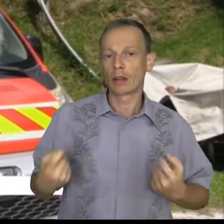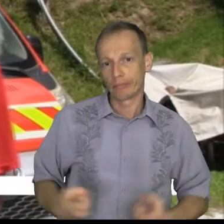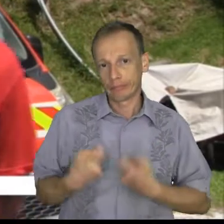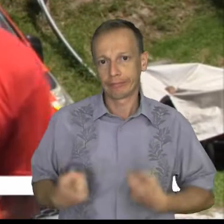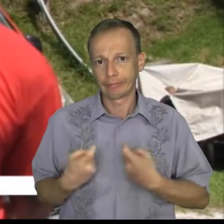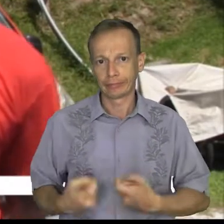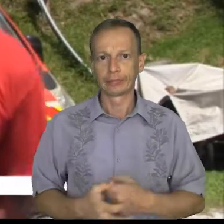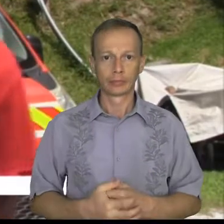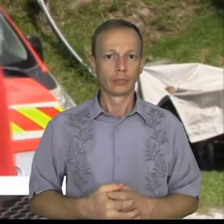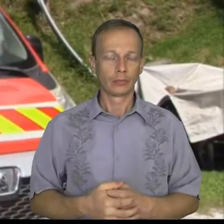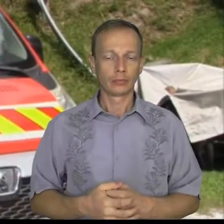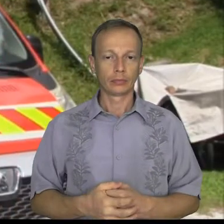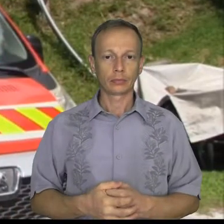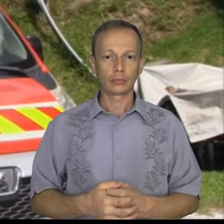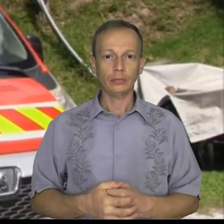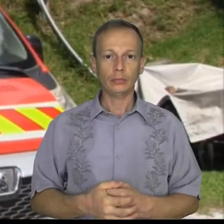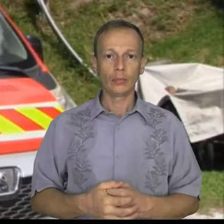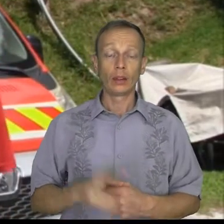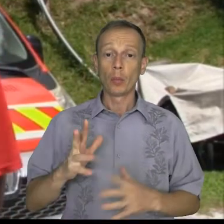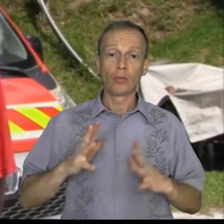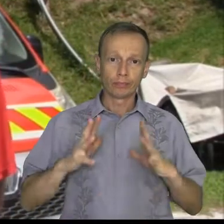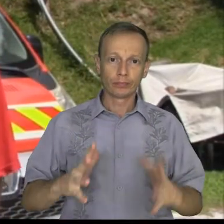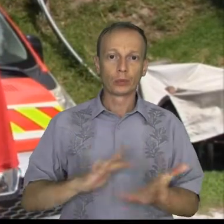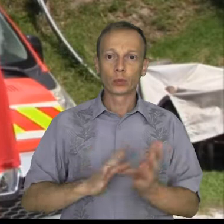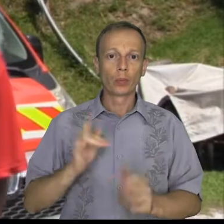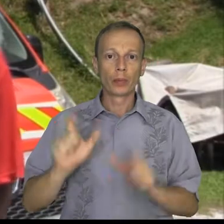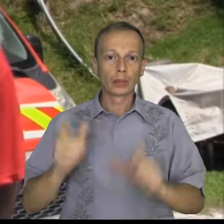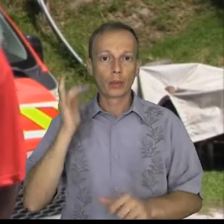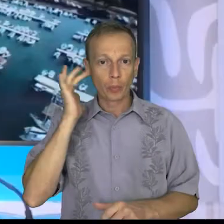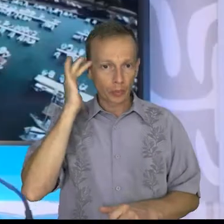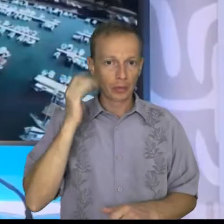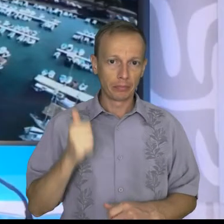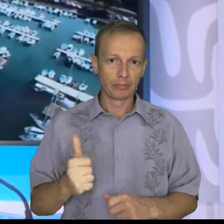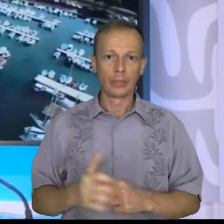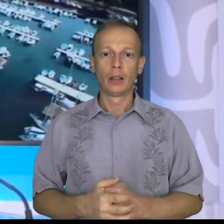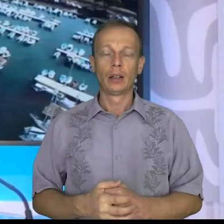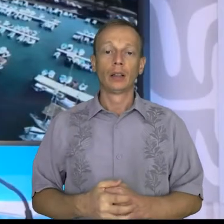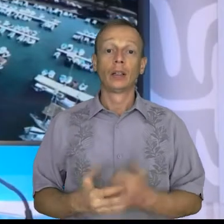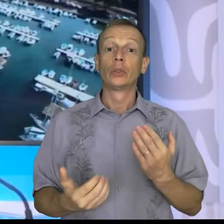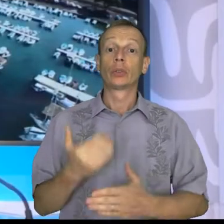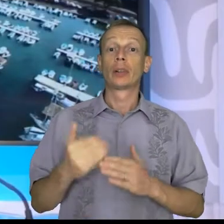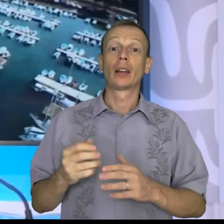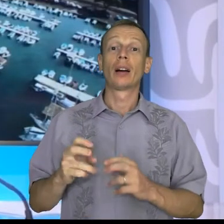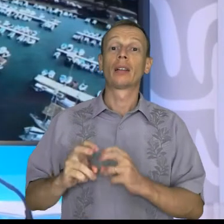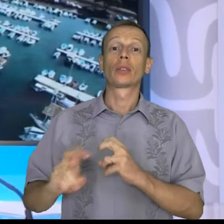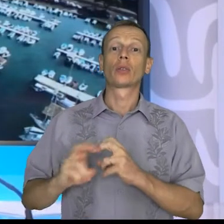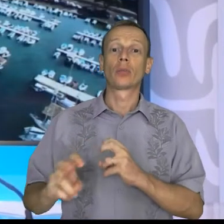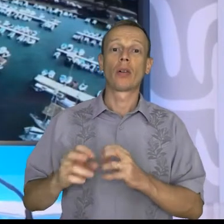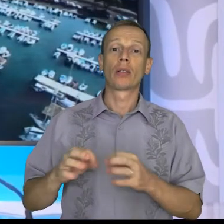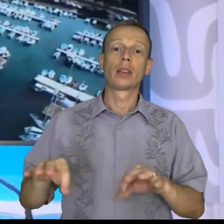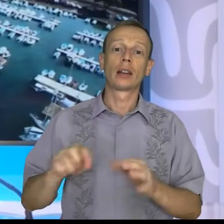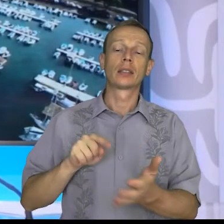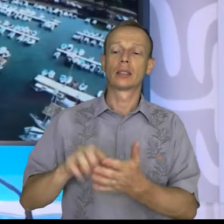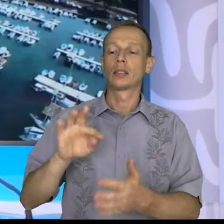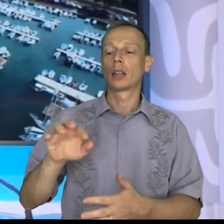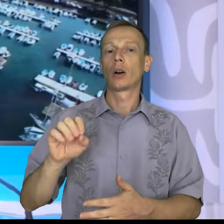à chaque fois qu'on est de service, on pratique ça. Okay. Oui, un grand fight à tous nos pompiers. Il y avait